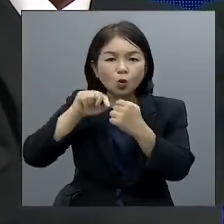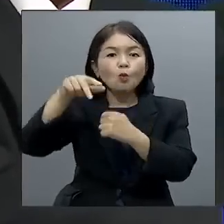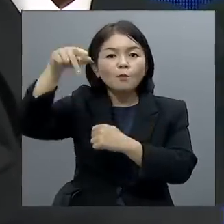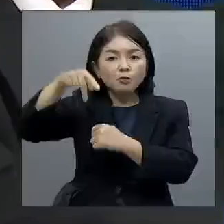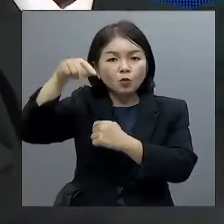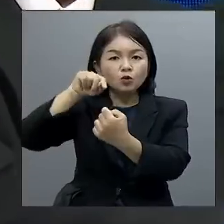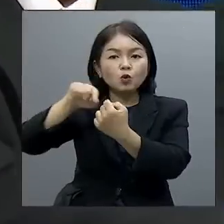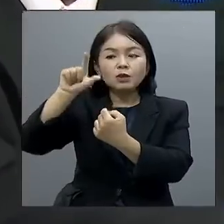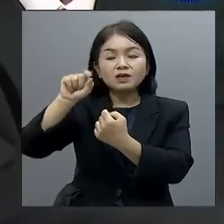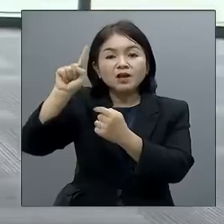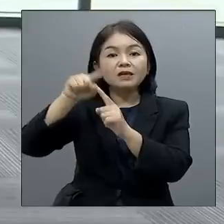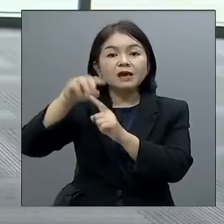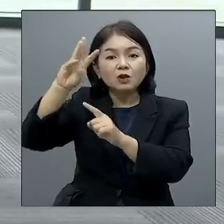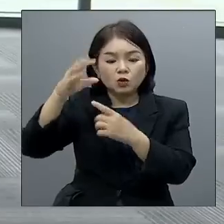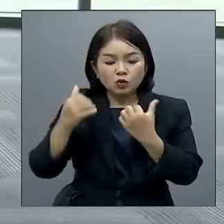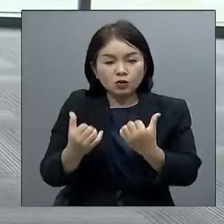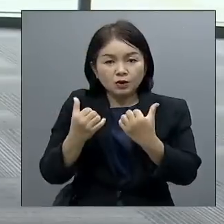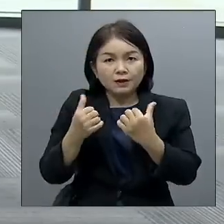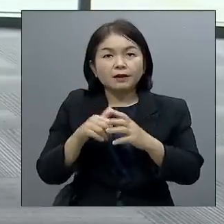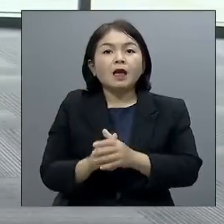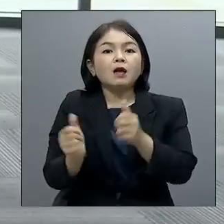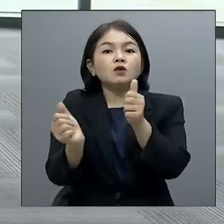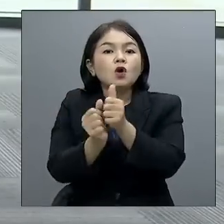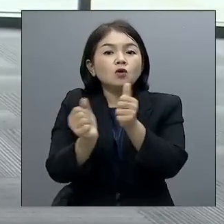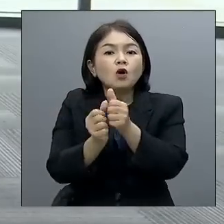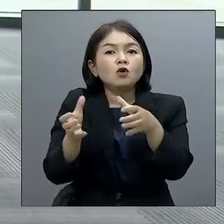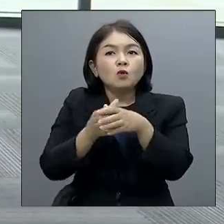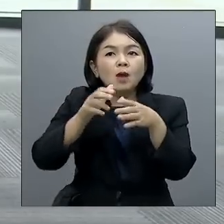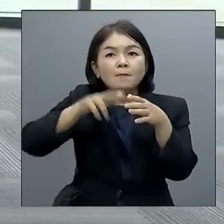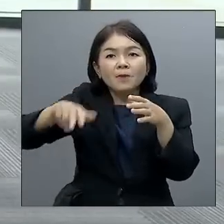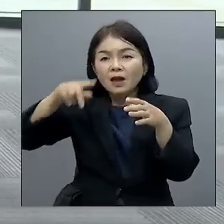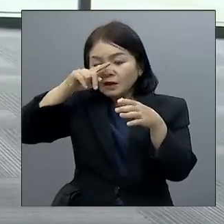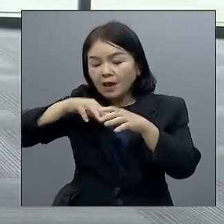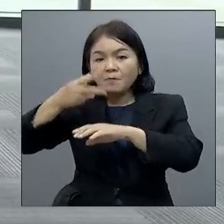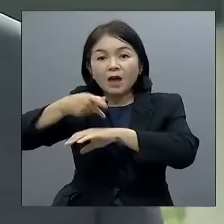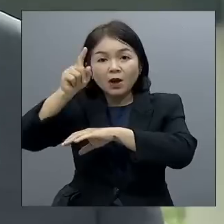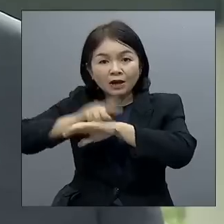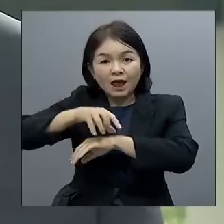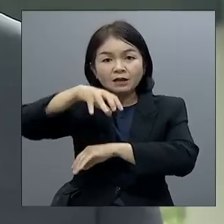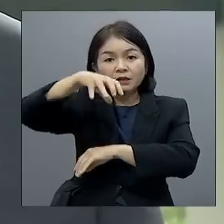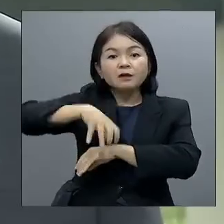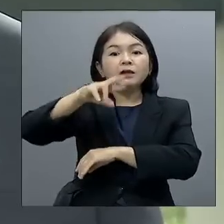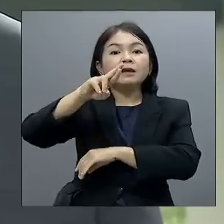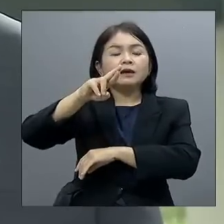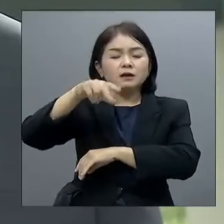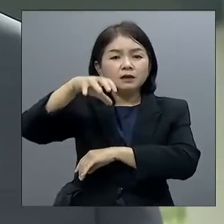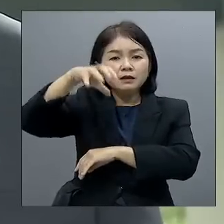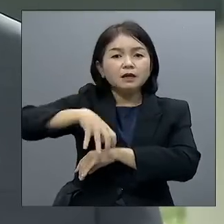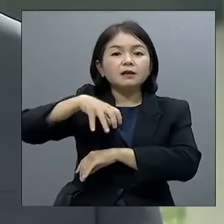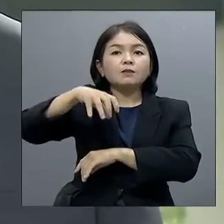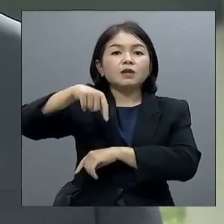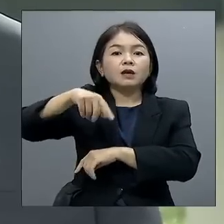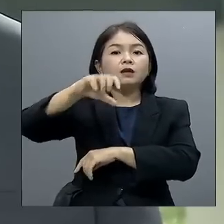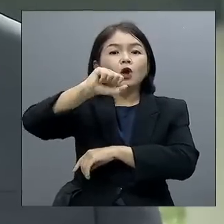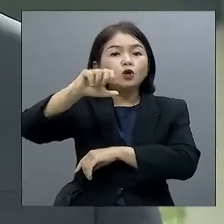นี้ค่ะนายภูมิธรรมเวชยชัยรองหัวหน้าพรรคเพื่อไทยระบุนะคะว่าประธานตำแหน่งสภาผู้แทนราษฎรจะต้องเป็นไปตาม